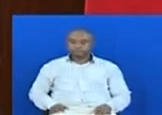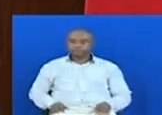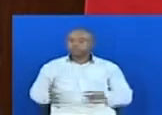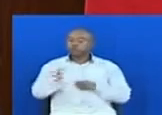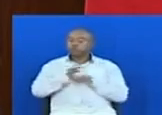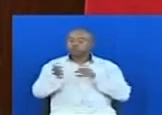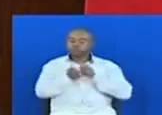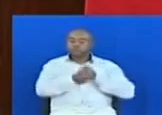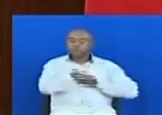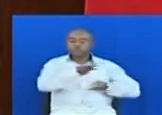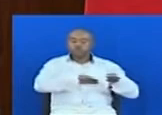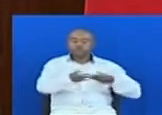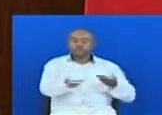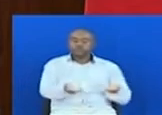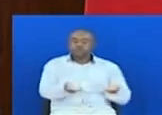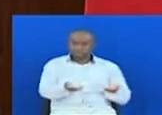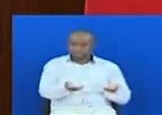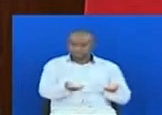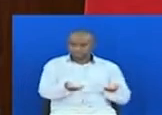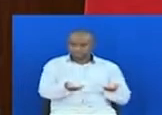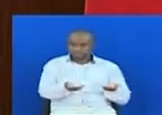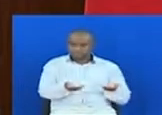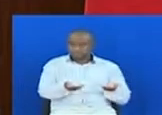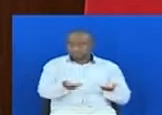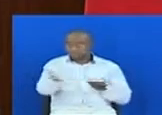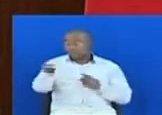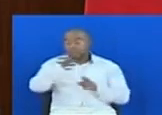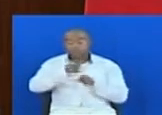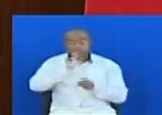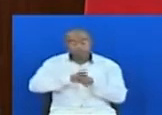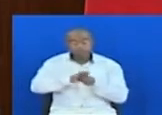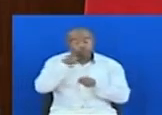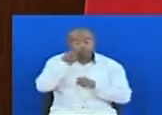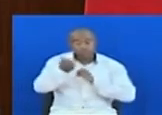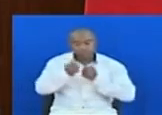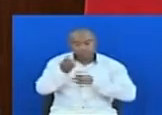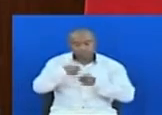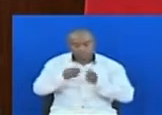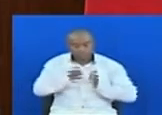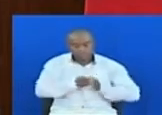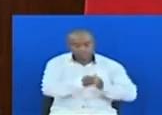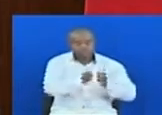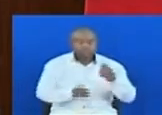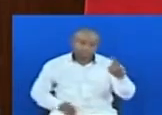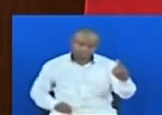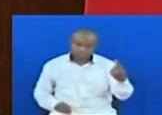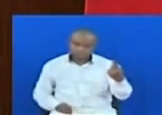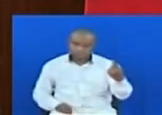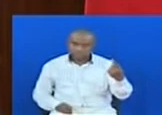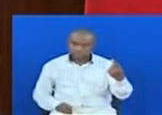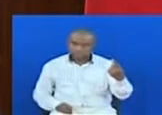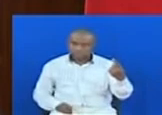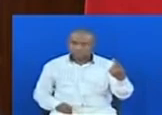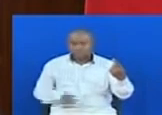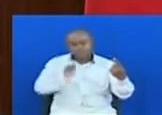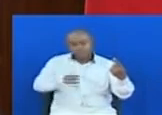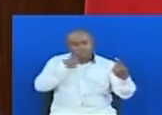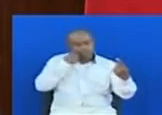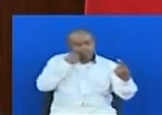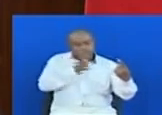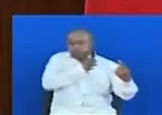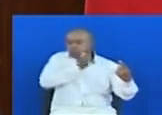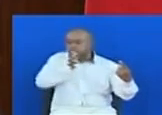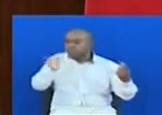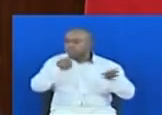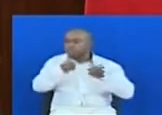economically mara nyingi tunaweza tukaangalia changamoto katika mlango mmoja, lakini hatuoni changamoto